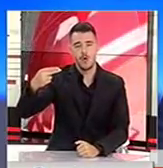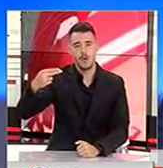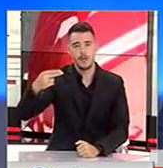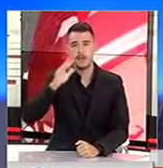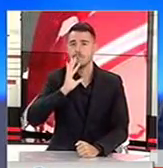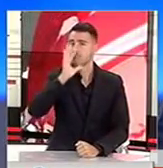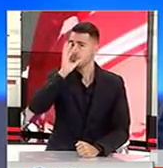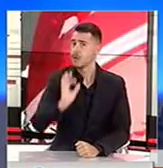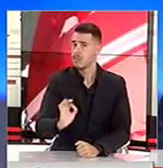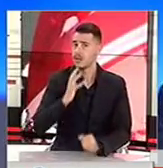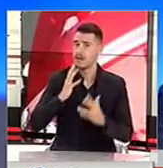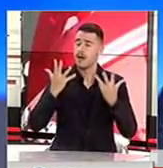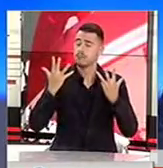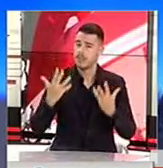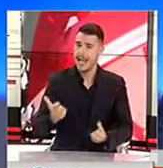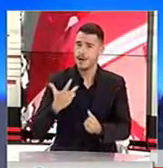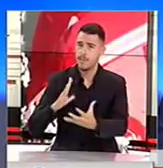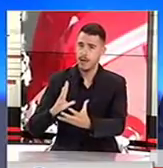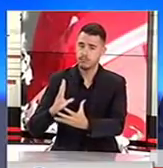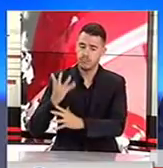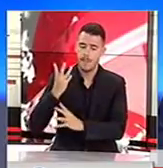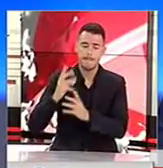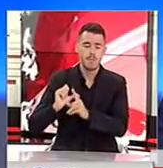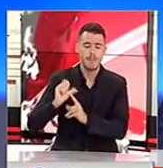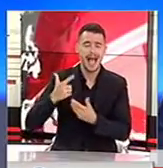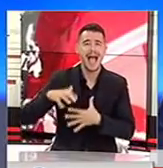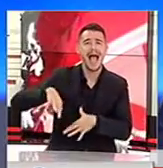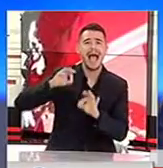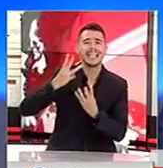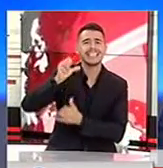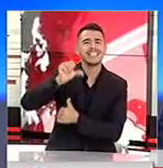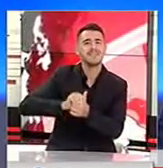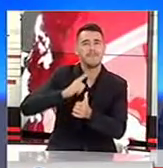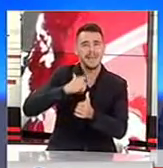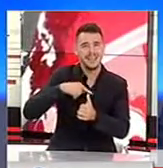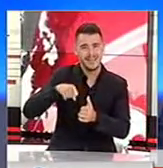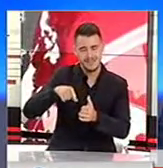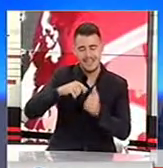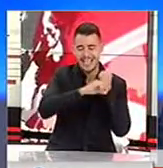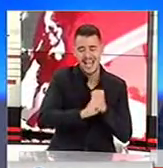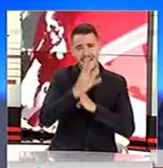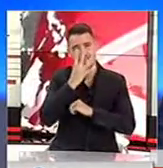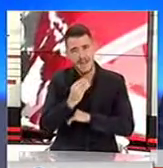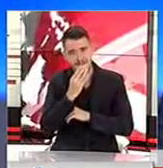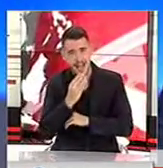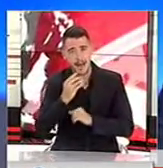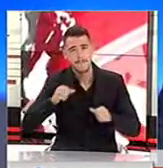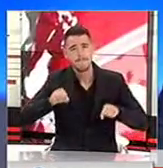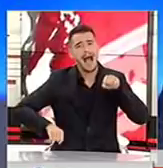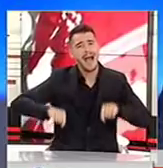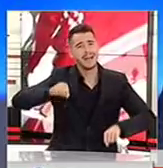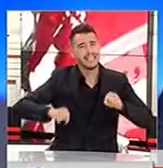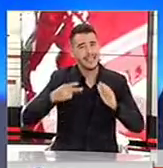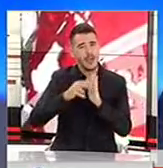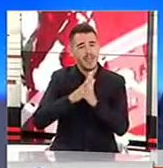μικρή κάμψη το πρώτο τρίμηνο του 2018, πιστεύουμε ότι θα το επαναλάβουμε το 2018